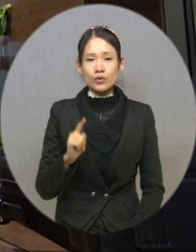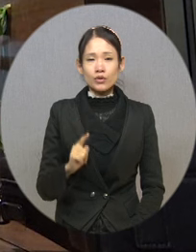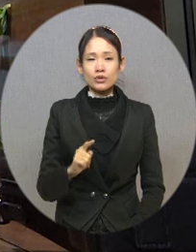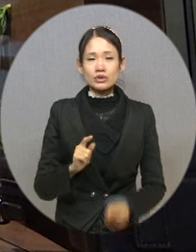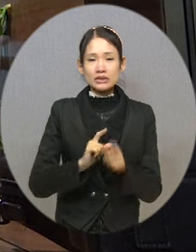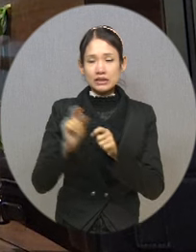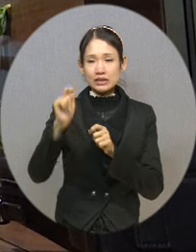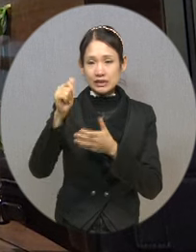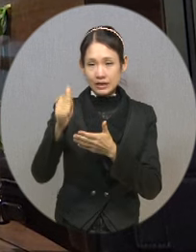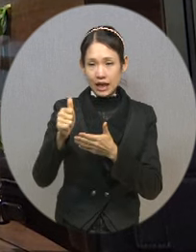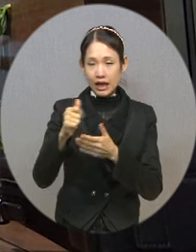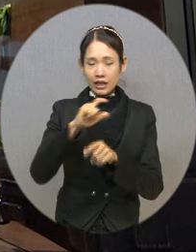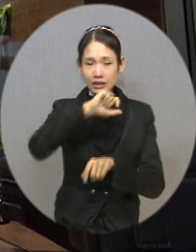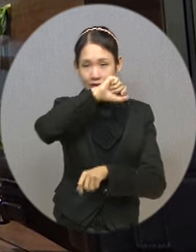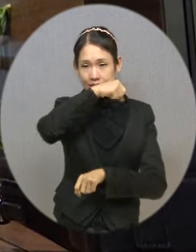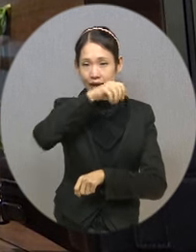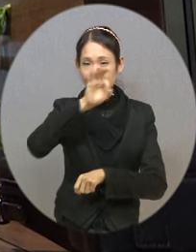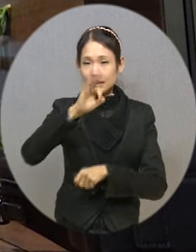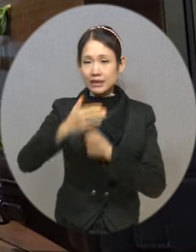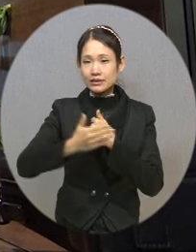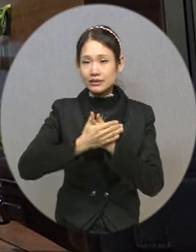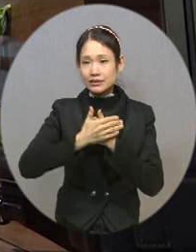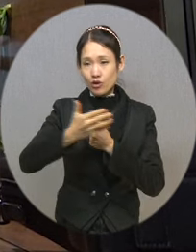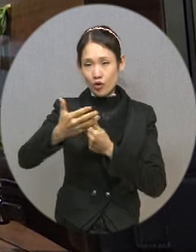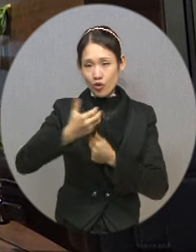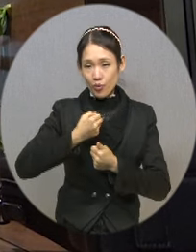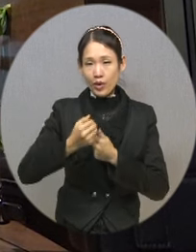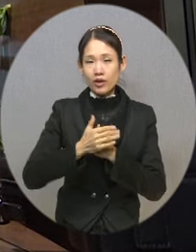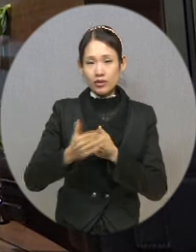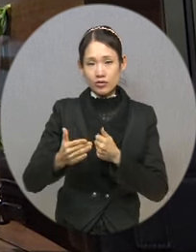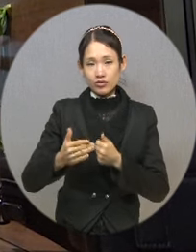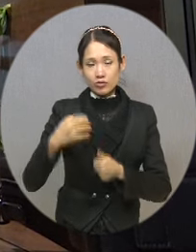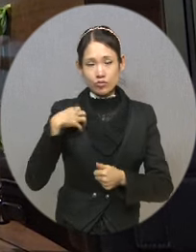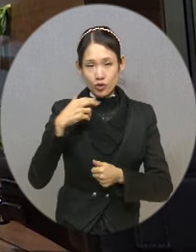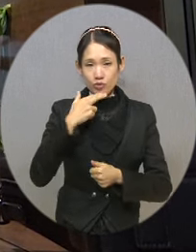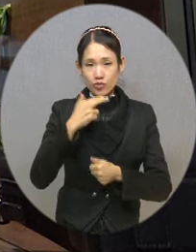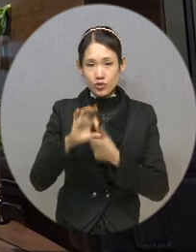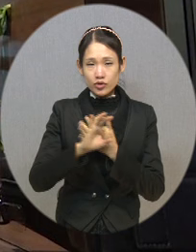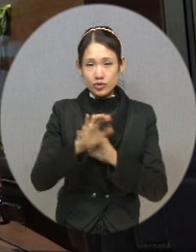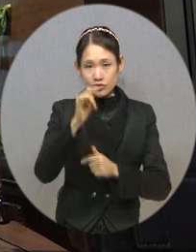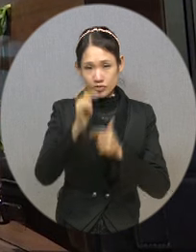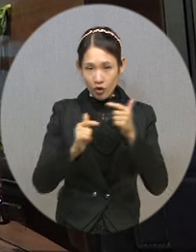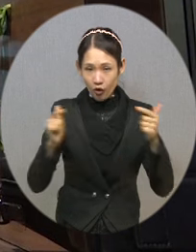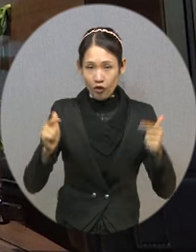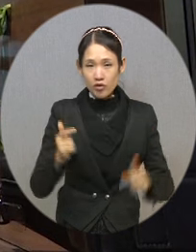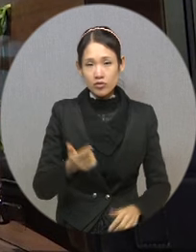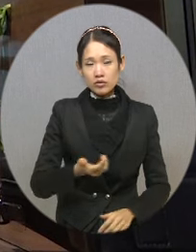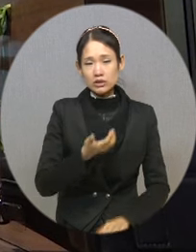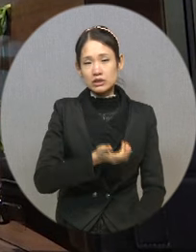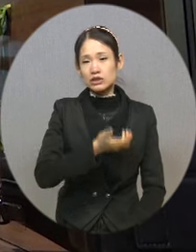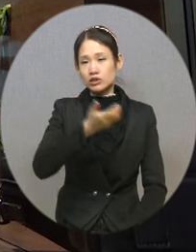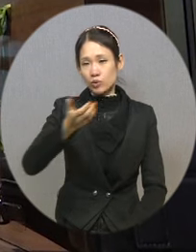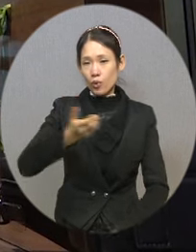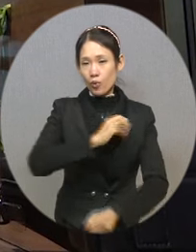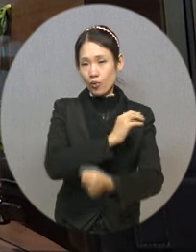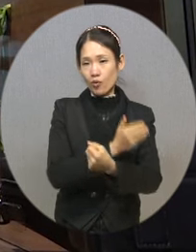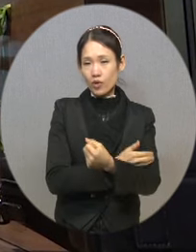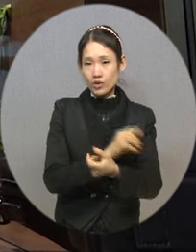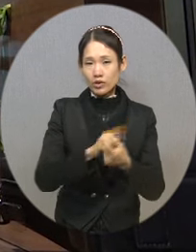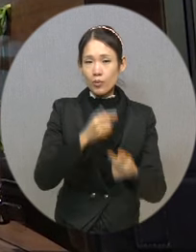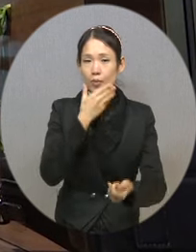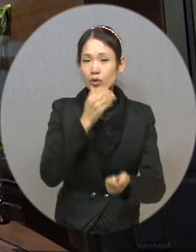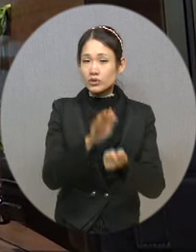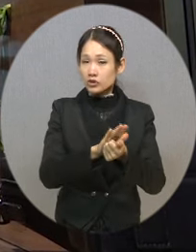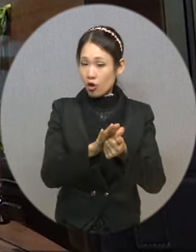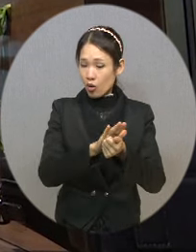지자체의 예산 지원으로 부담이 되지 않도록 여러 가지 모든 면에서 이동권에 대한 복지 서비스는